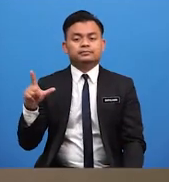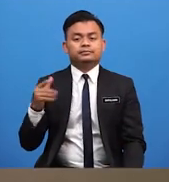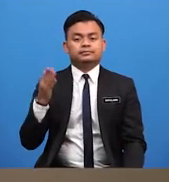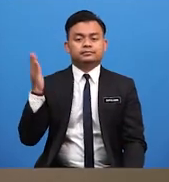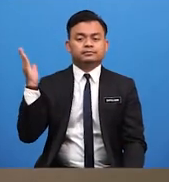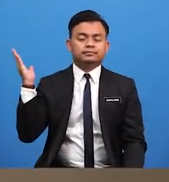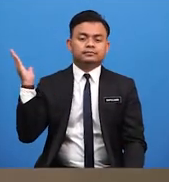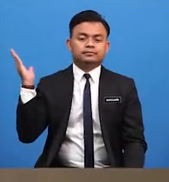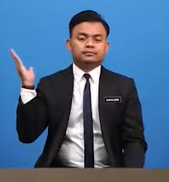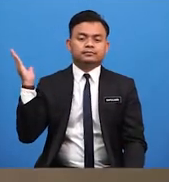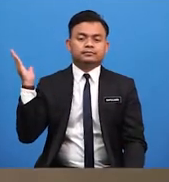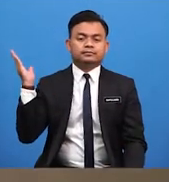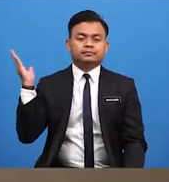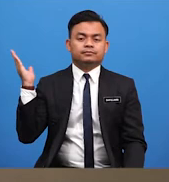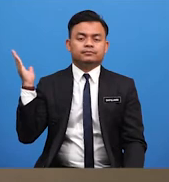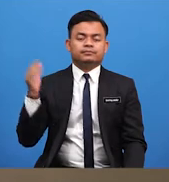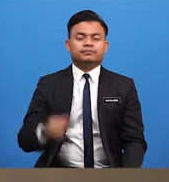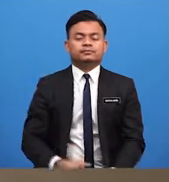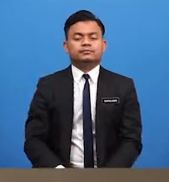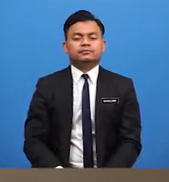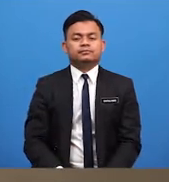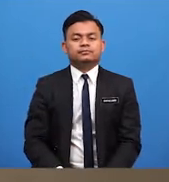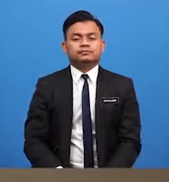180 gram beras,